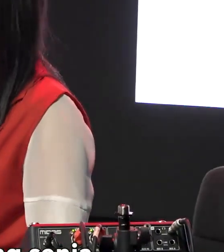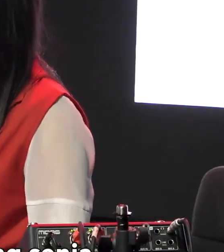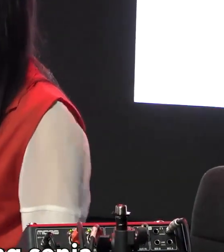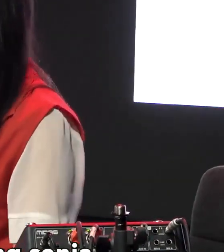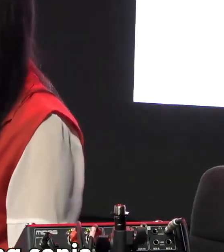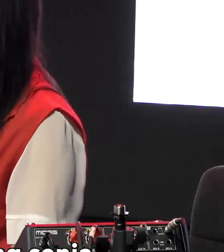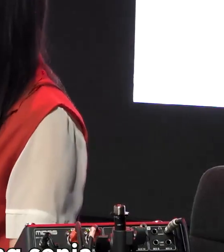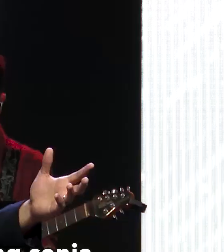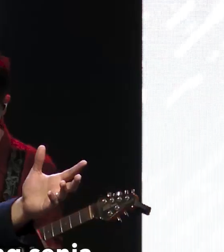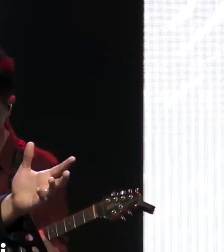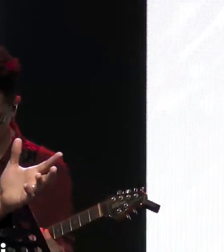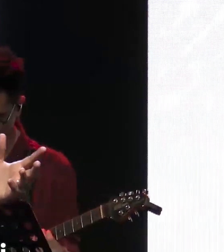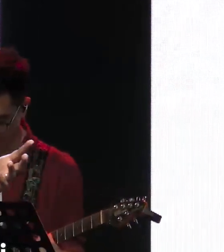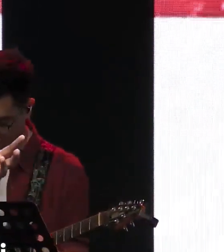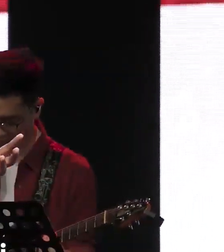lembayung senja,